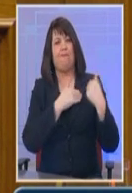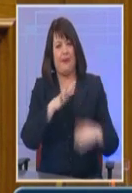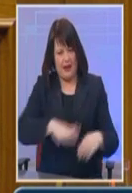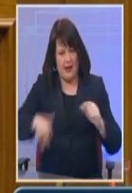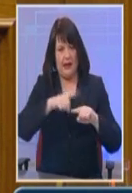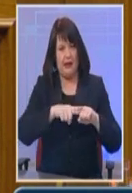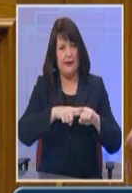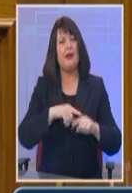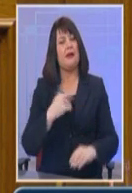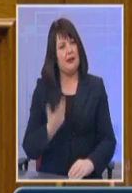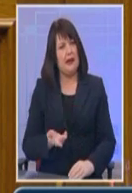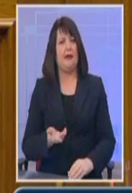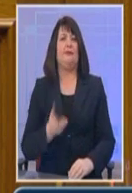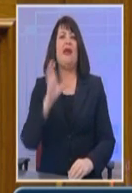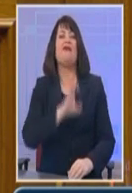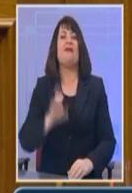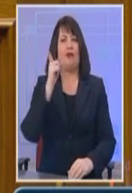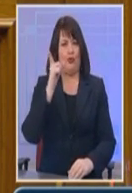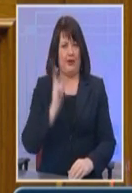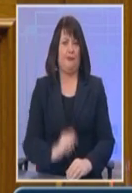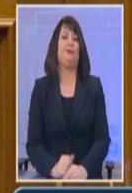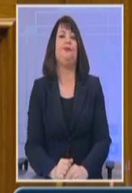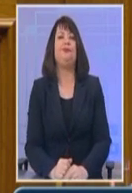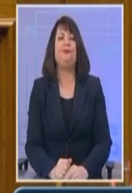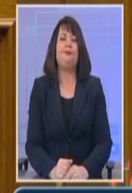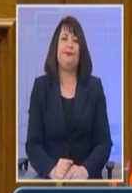εσωτερικό της χώρας όσο και σε ευρωπαϊκό επίπεδο.